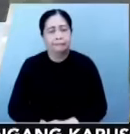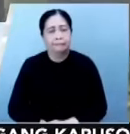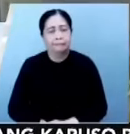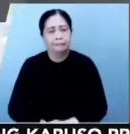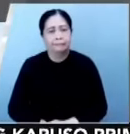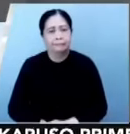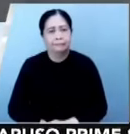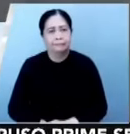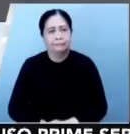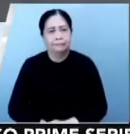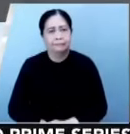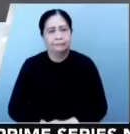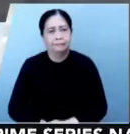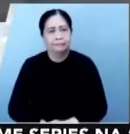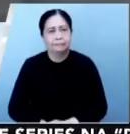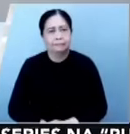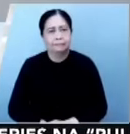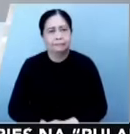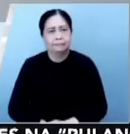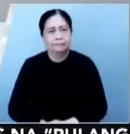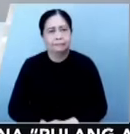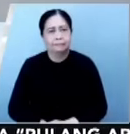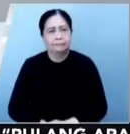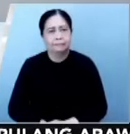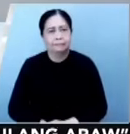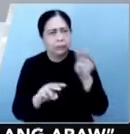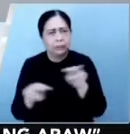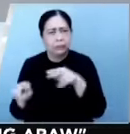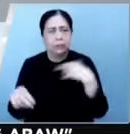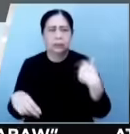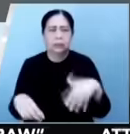nagngangalit na apoy ang bumungad sa amin.